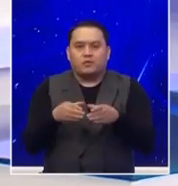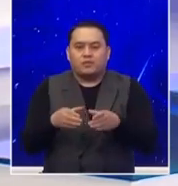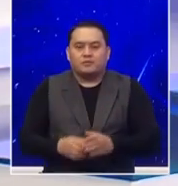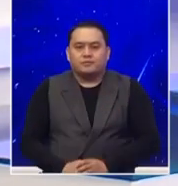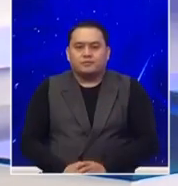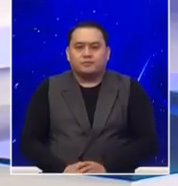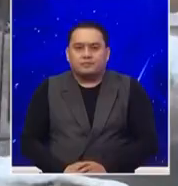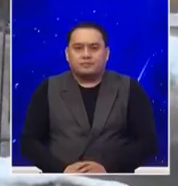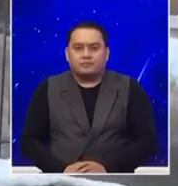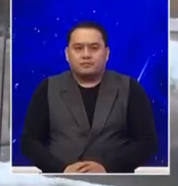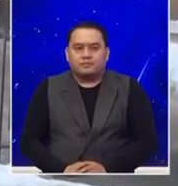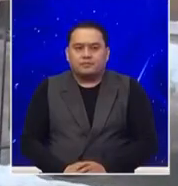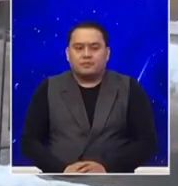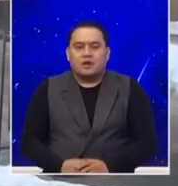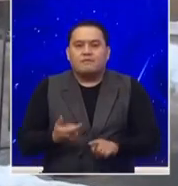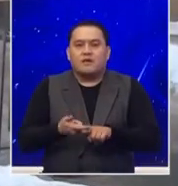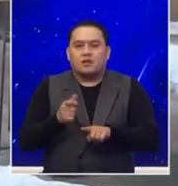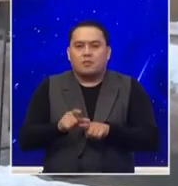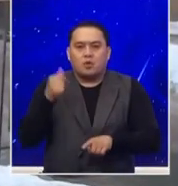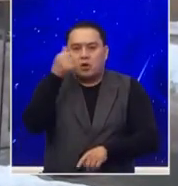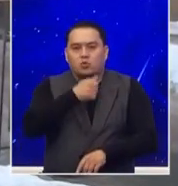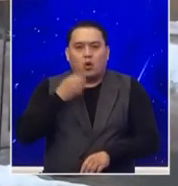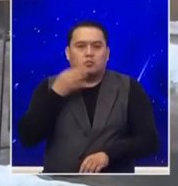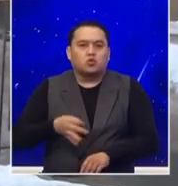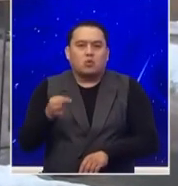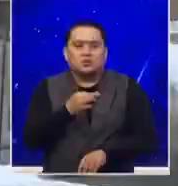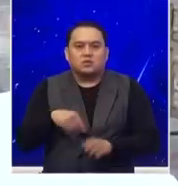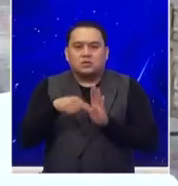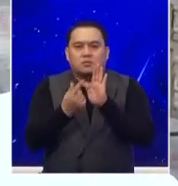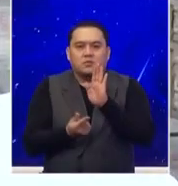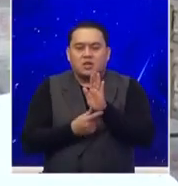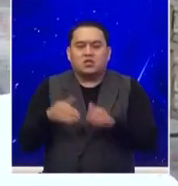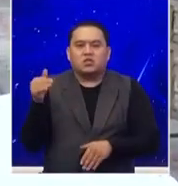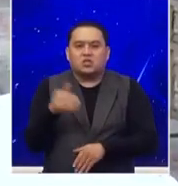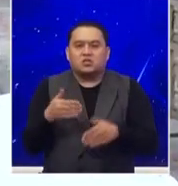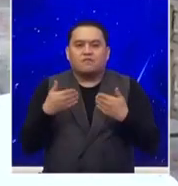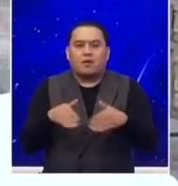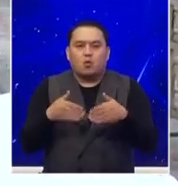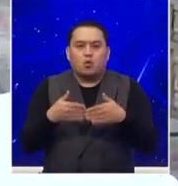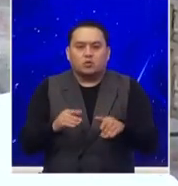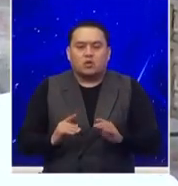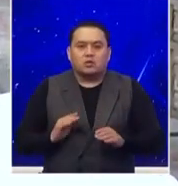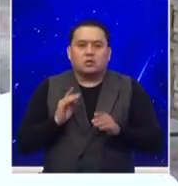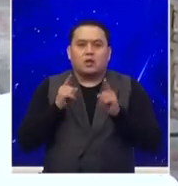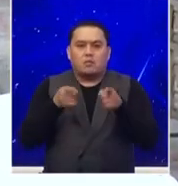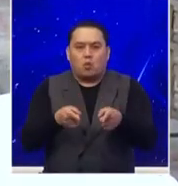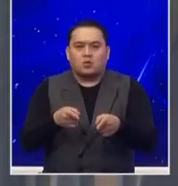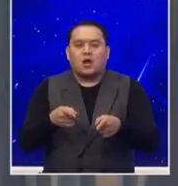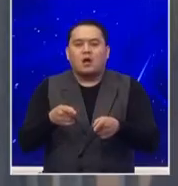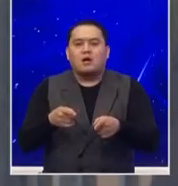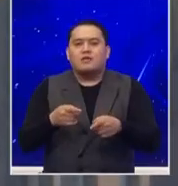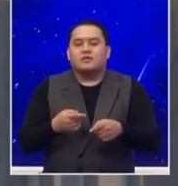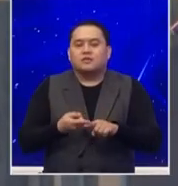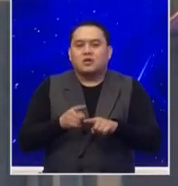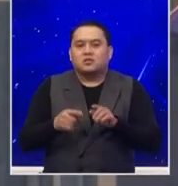пунктов. Уже в этом году в Алматинской области свыше 17,5 тысяч выпускников пополнят ряды абитуриентов.